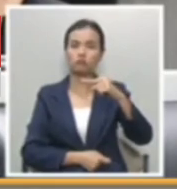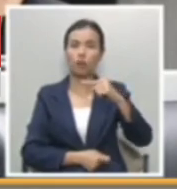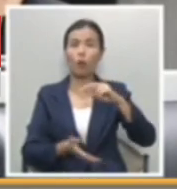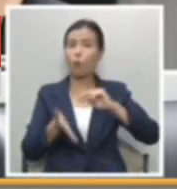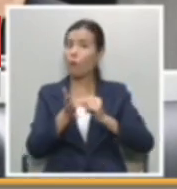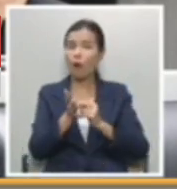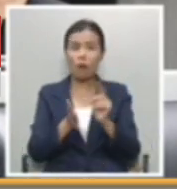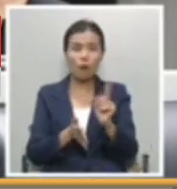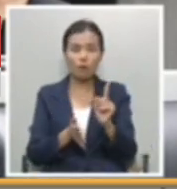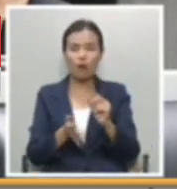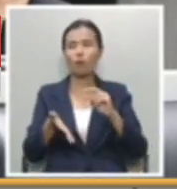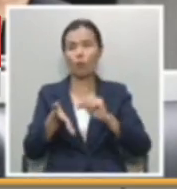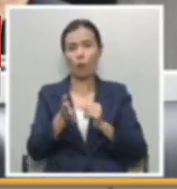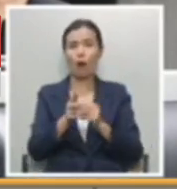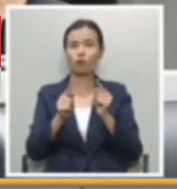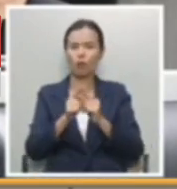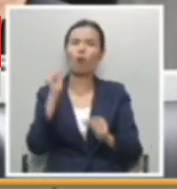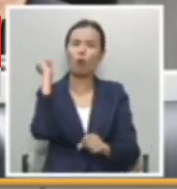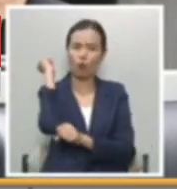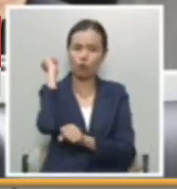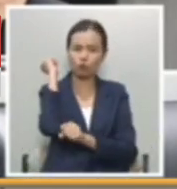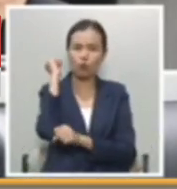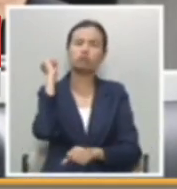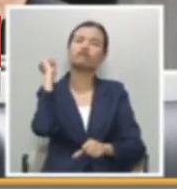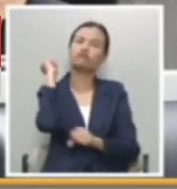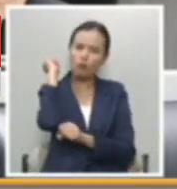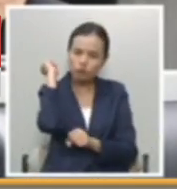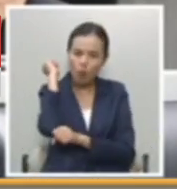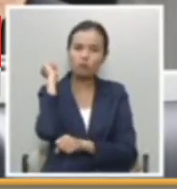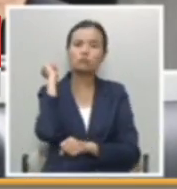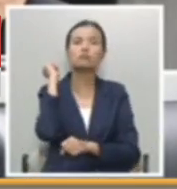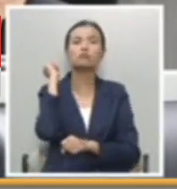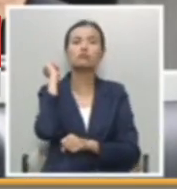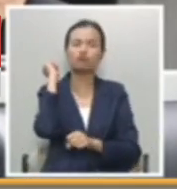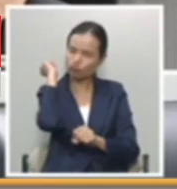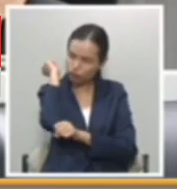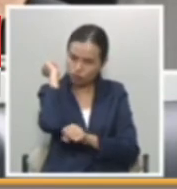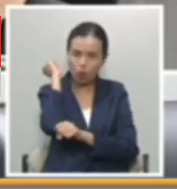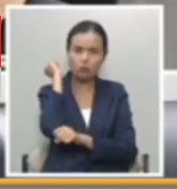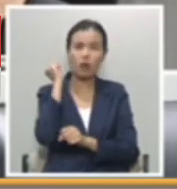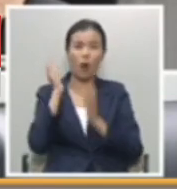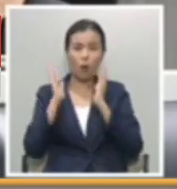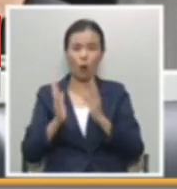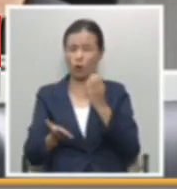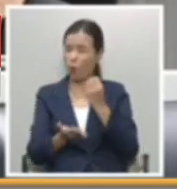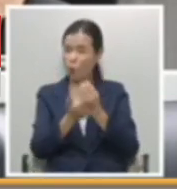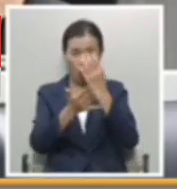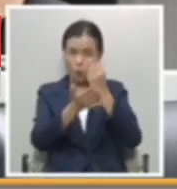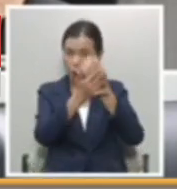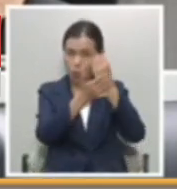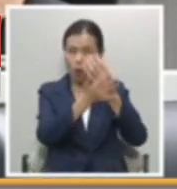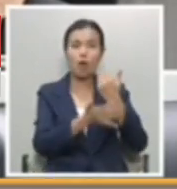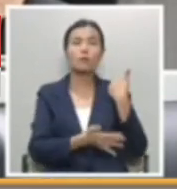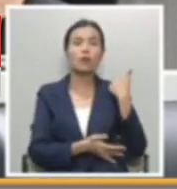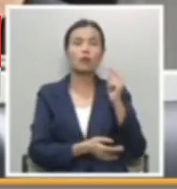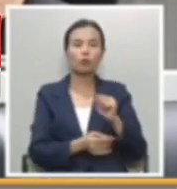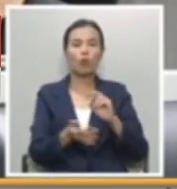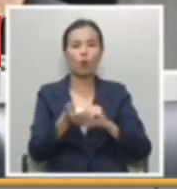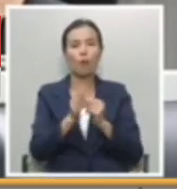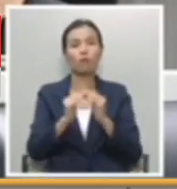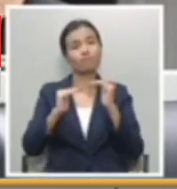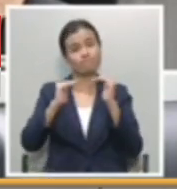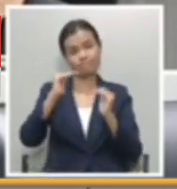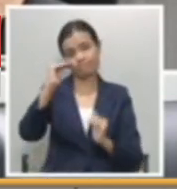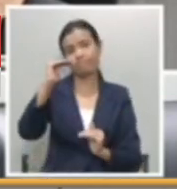ครับหมายความว่าคนที่จนที่สุดก็จนเข้าไปสิในขณะที่คนที่รวยก็รวยเอารวยเอานี่คือความถ่าง